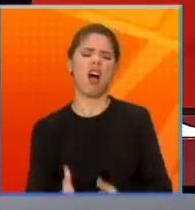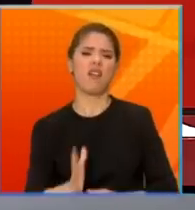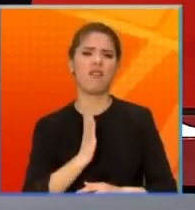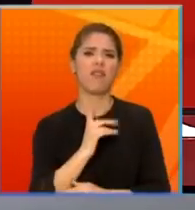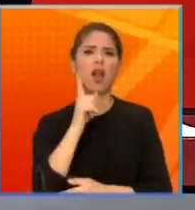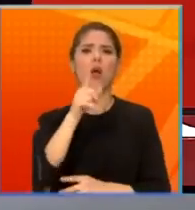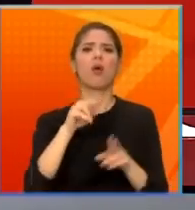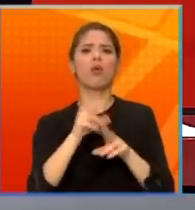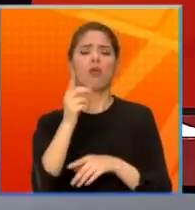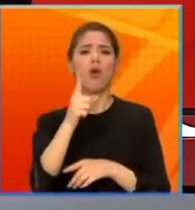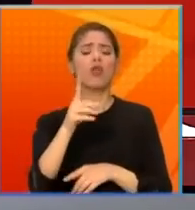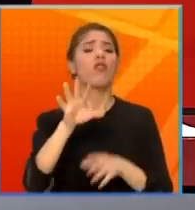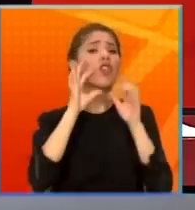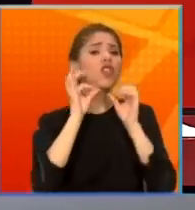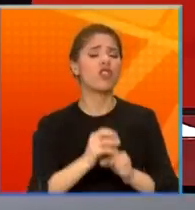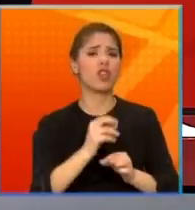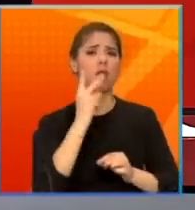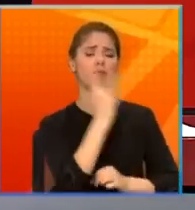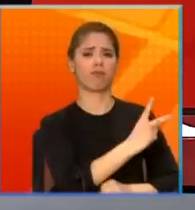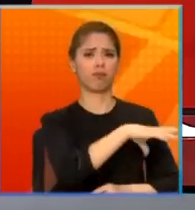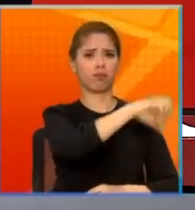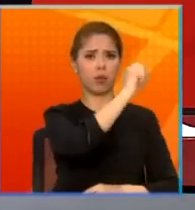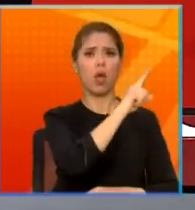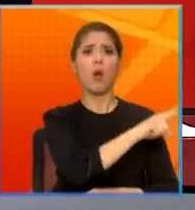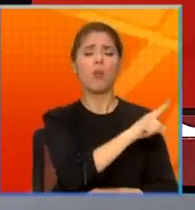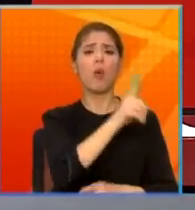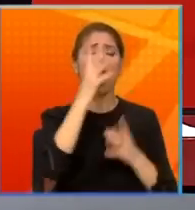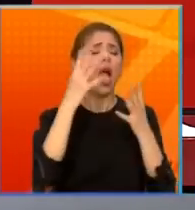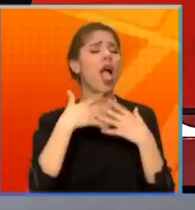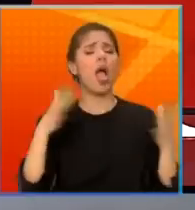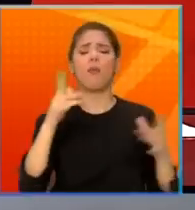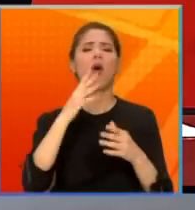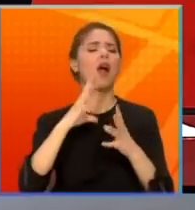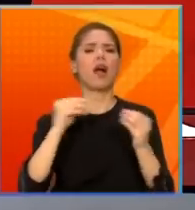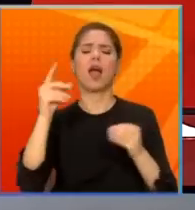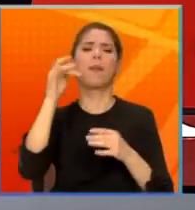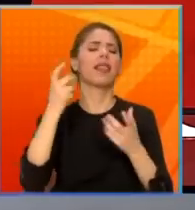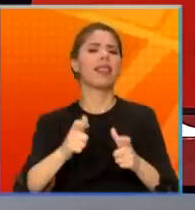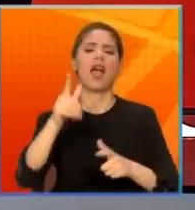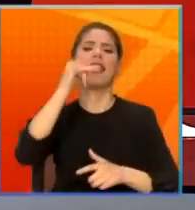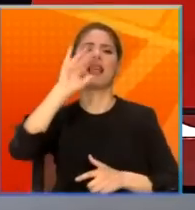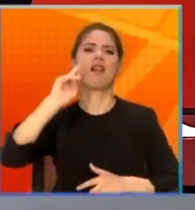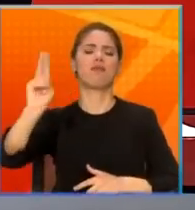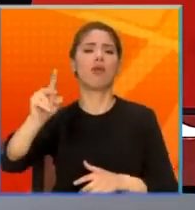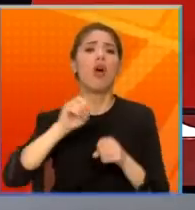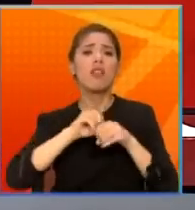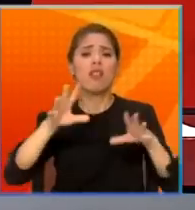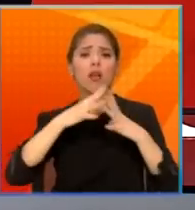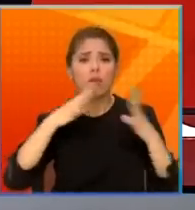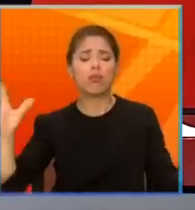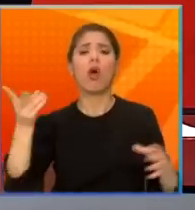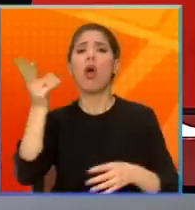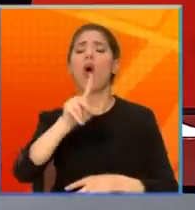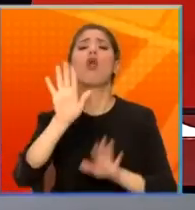ağırlaşıyor. Virüsün ana vatanı Çin ama en büyük kaybı veren ülke artık İtalya. Ne salgının büyümesi ne de